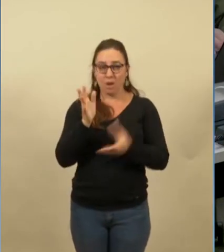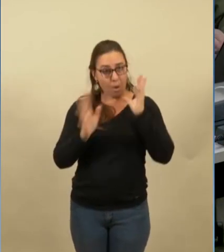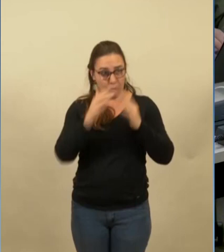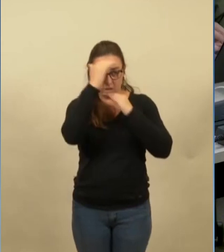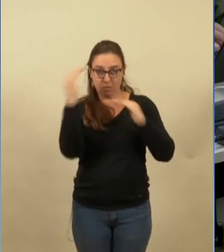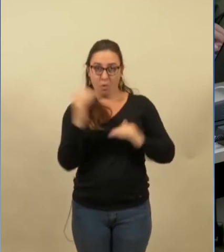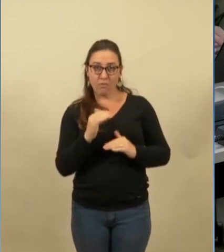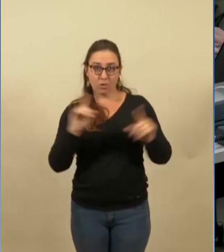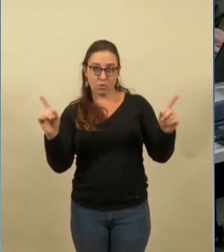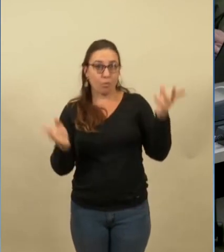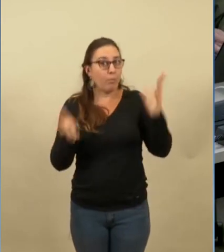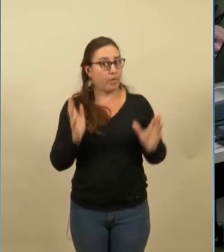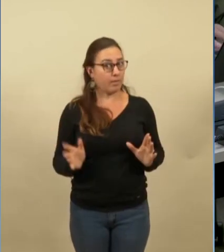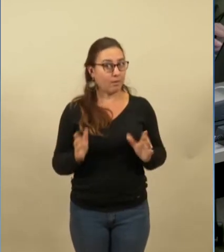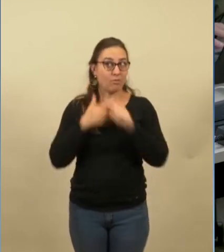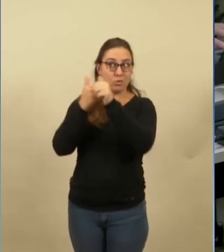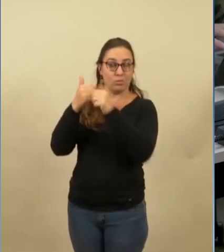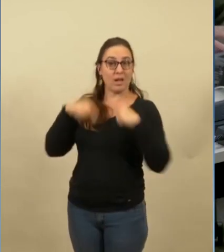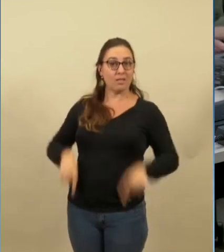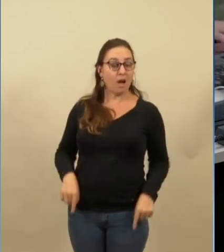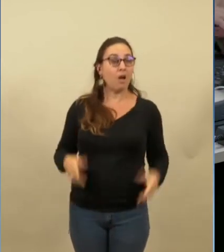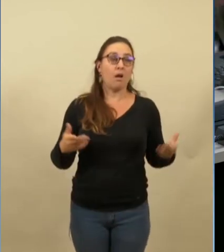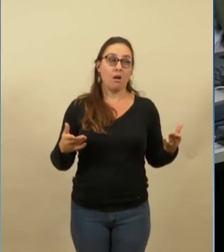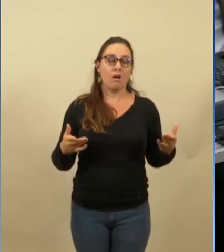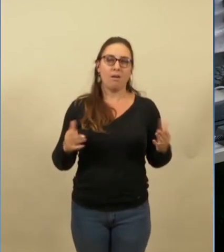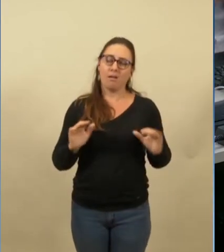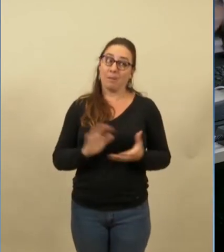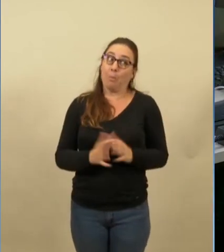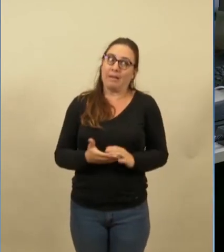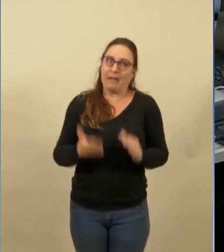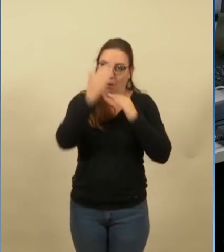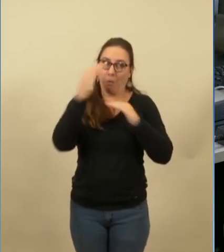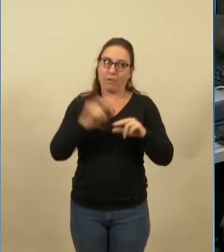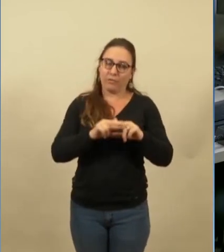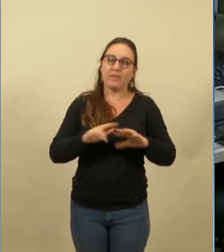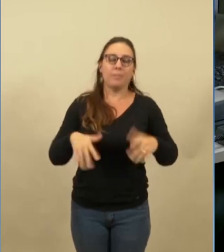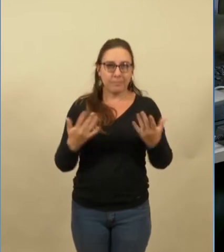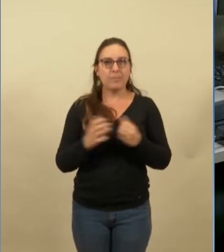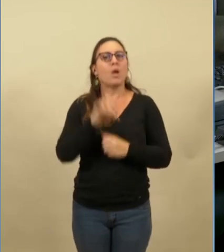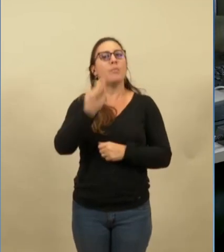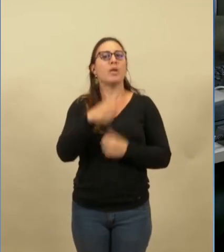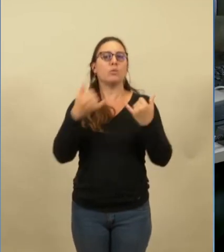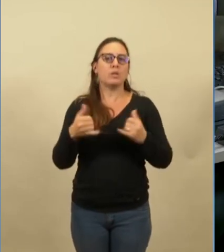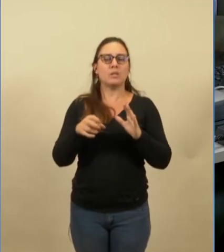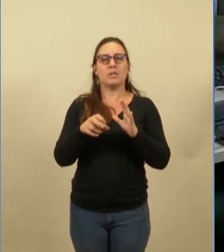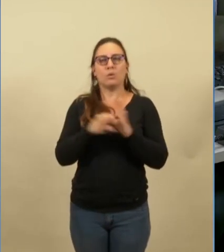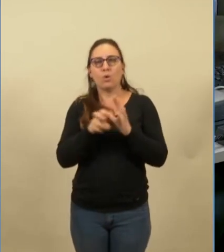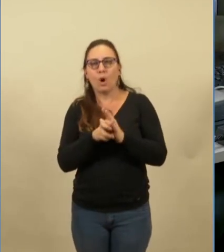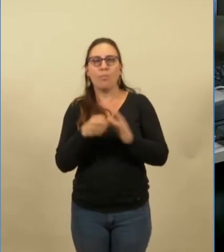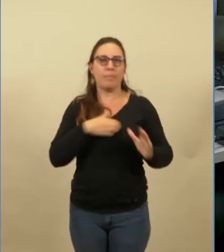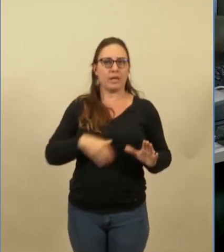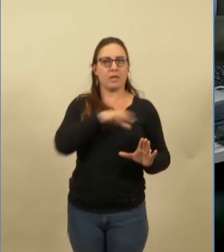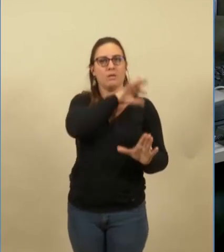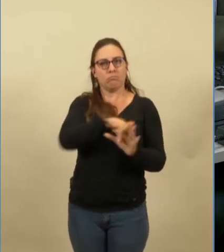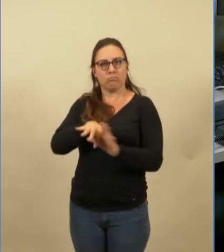envers les représentants de l'État ce qui me semble un petit peu compliqué et bien entendu les élus locaux comme d'ailleurs ne sont pas